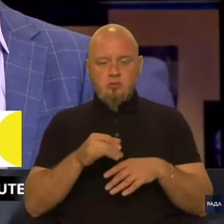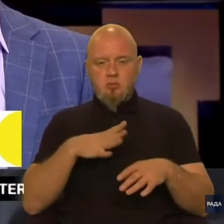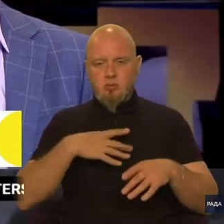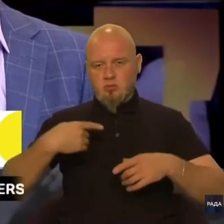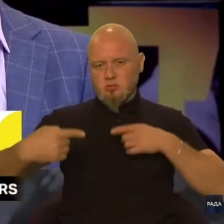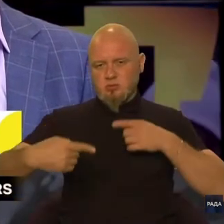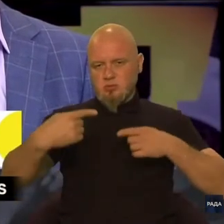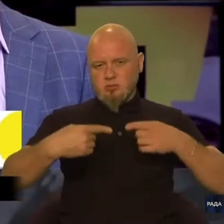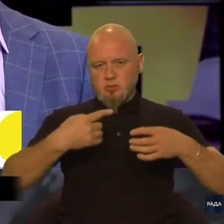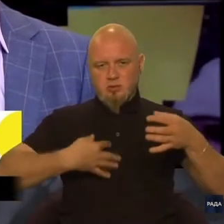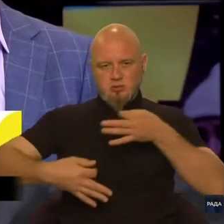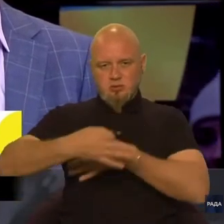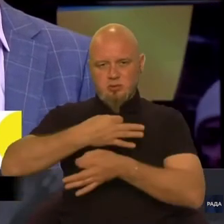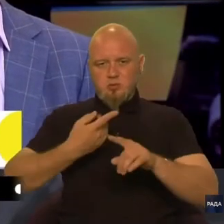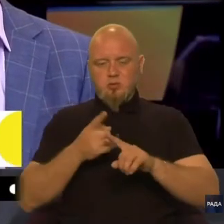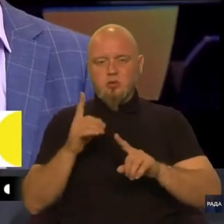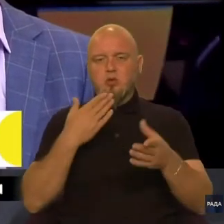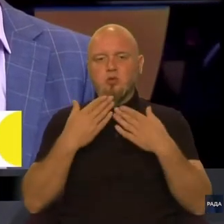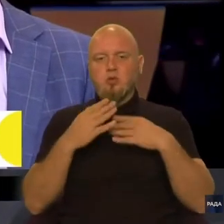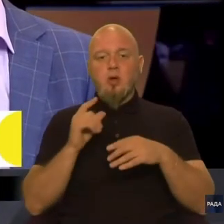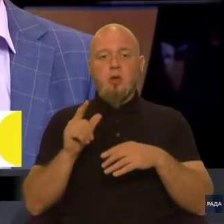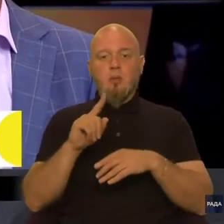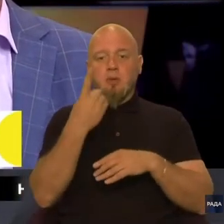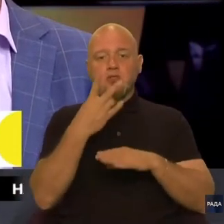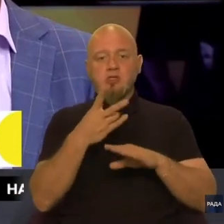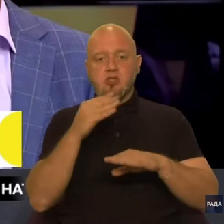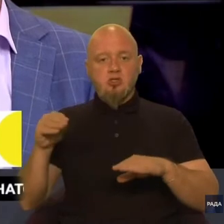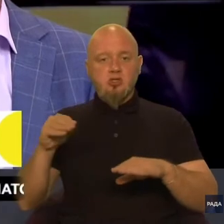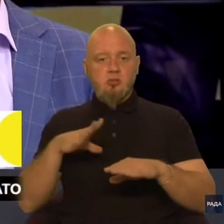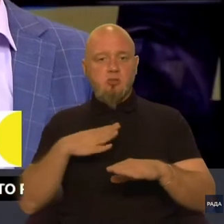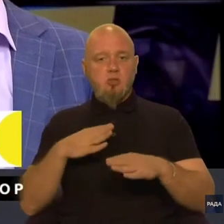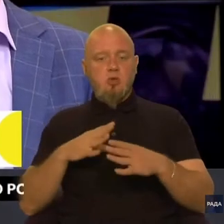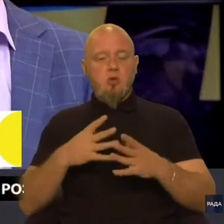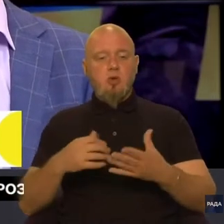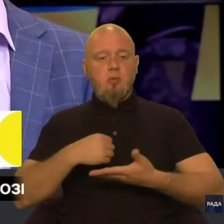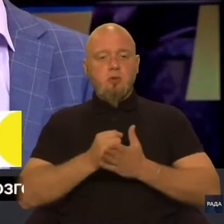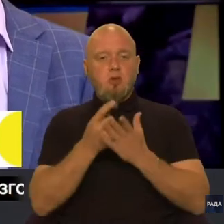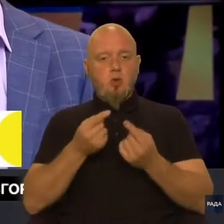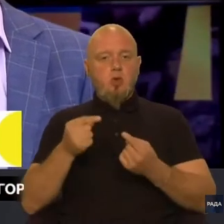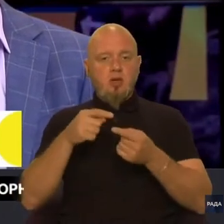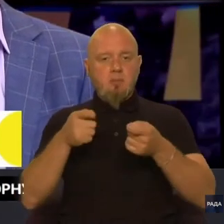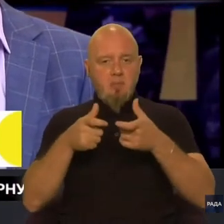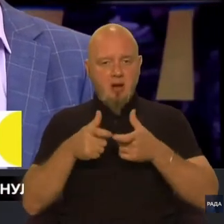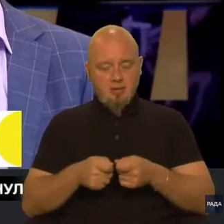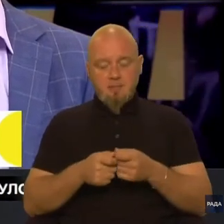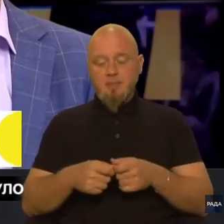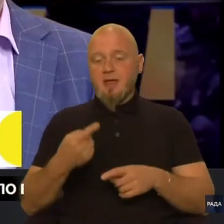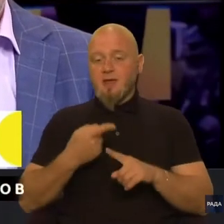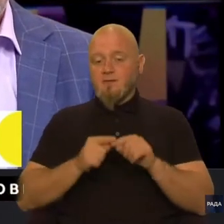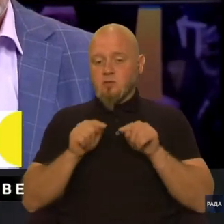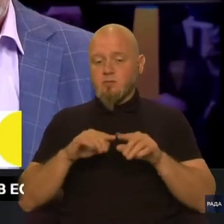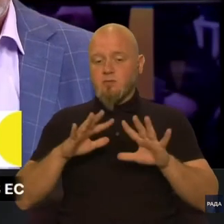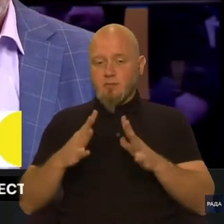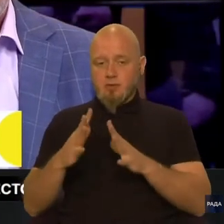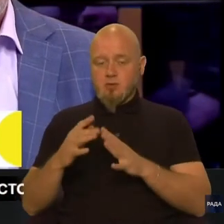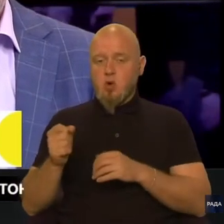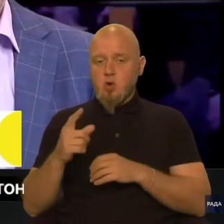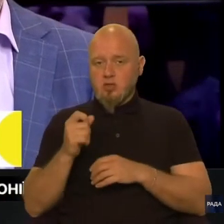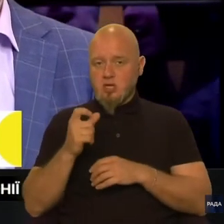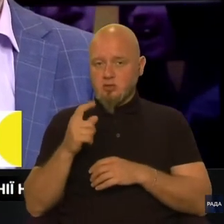суперечки дискусії щодо перш ніж було прийнято конкретний пакет от у цьому випадку в випадку